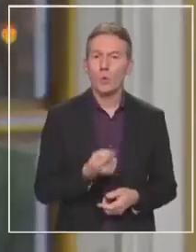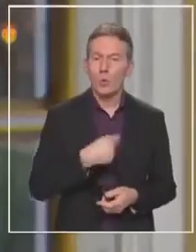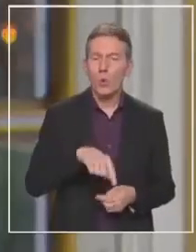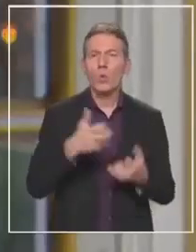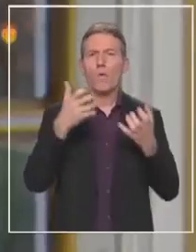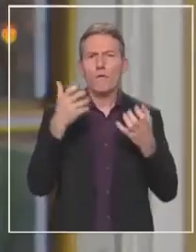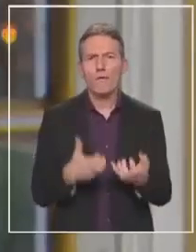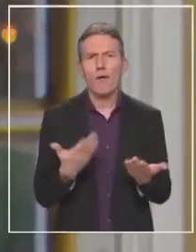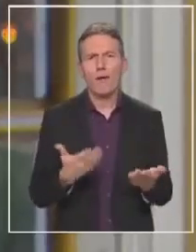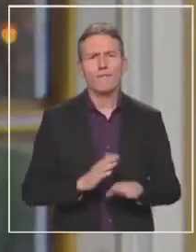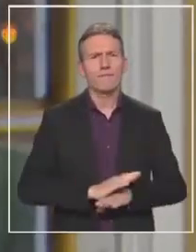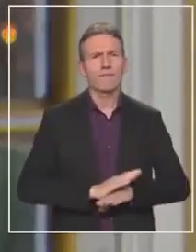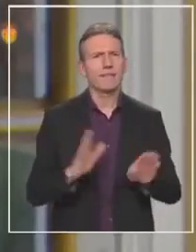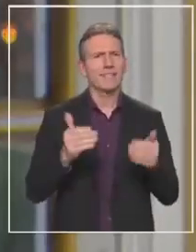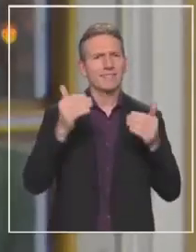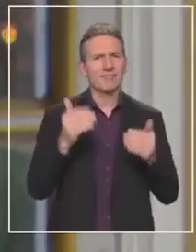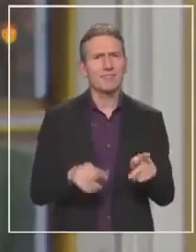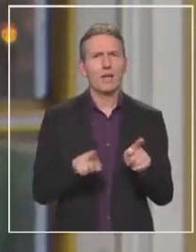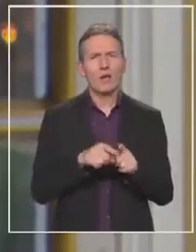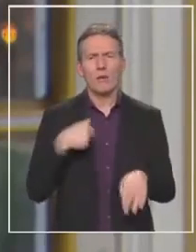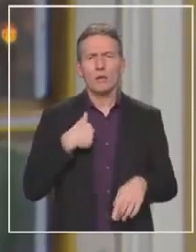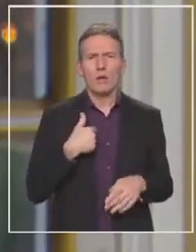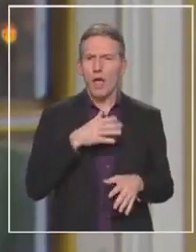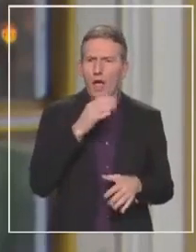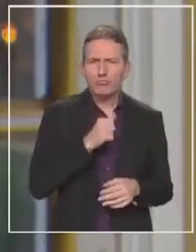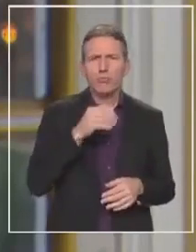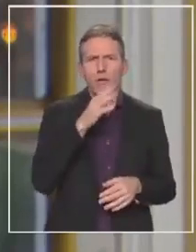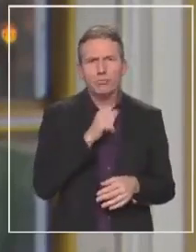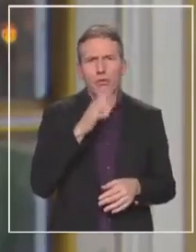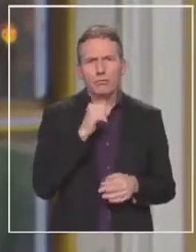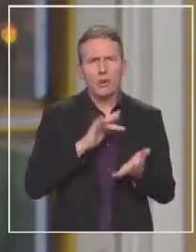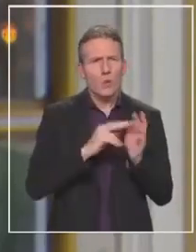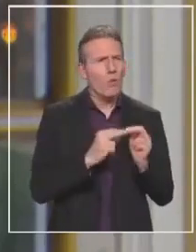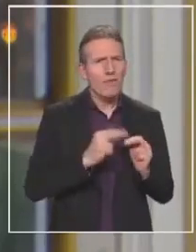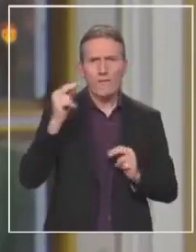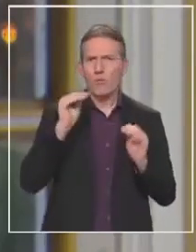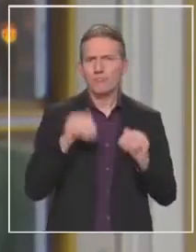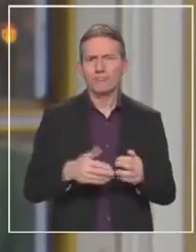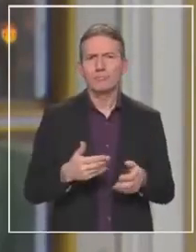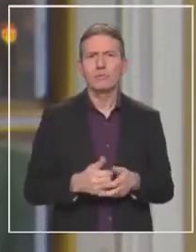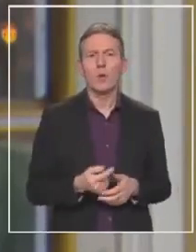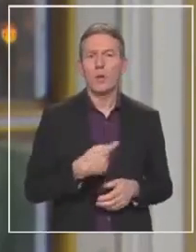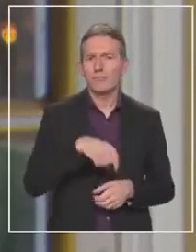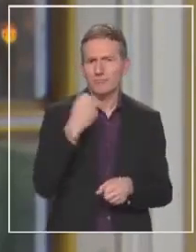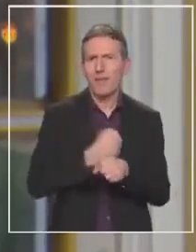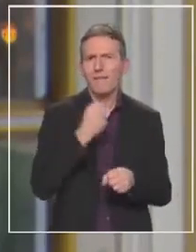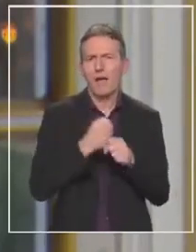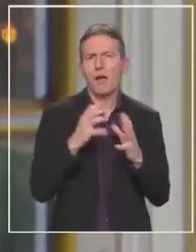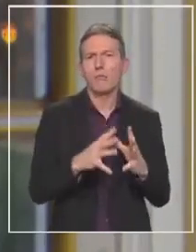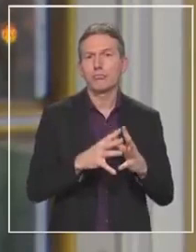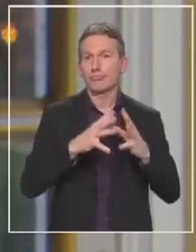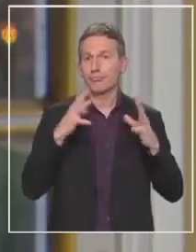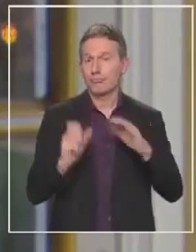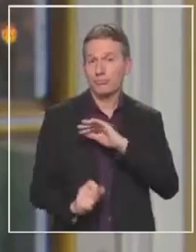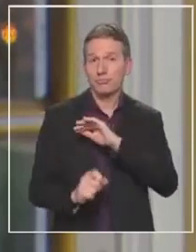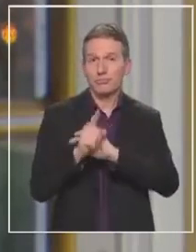finir avec le sentiment d'impuissance à tous les niveaux c'est une tâche d'une ampleur inédite